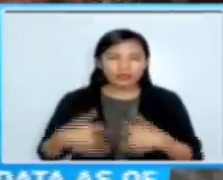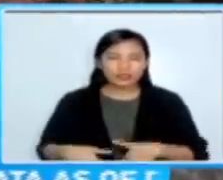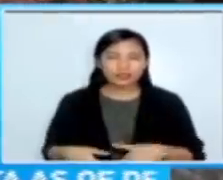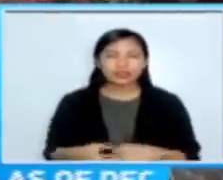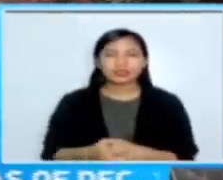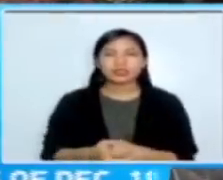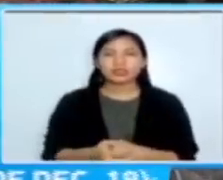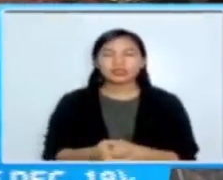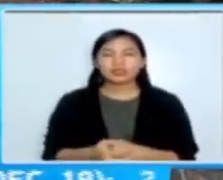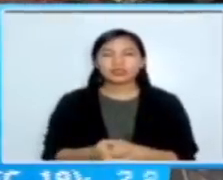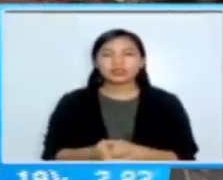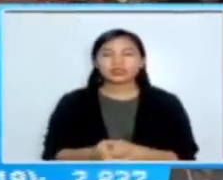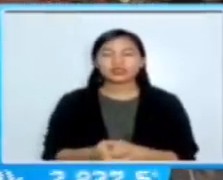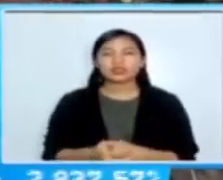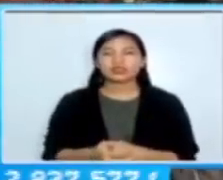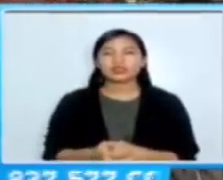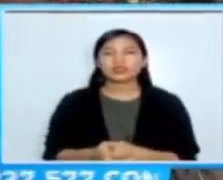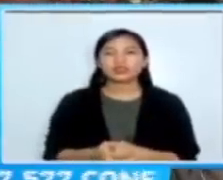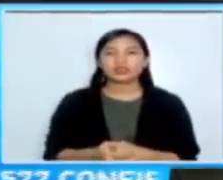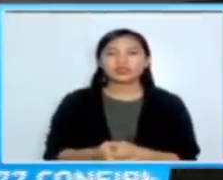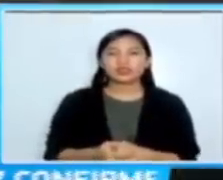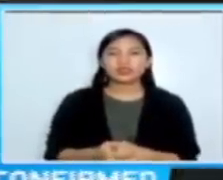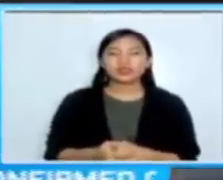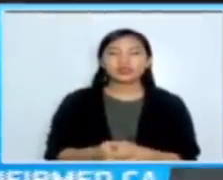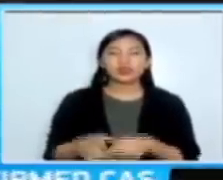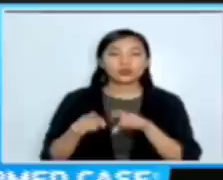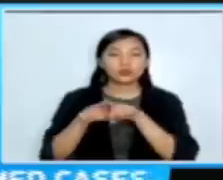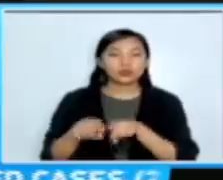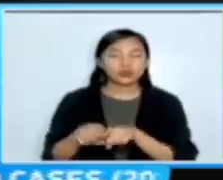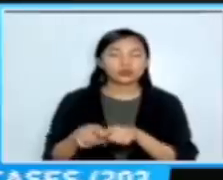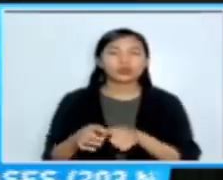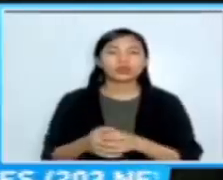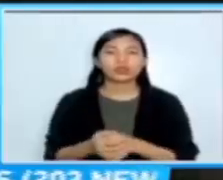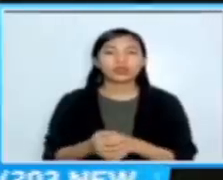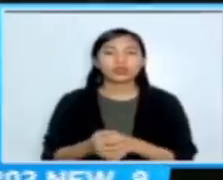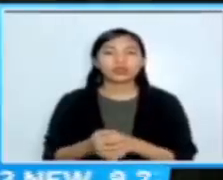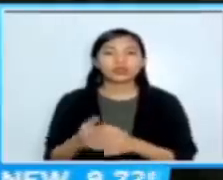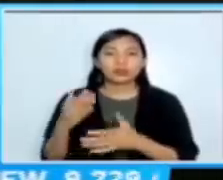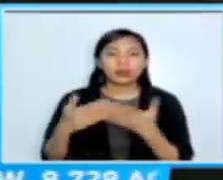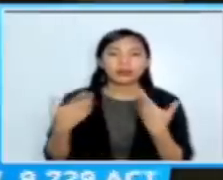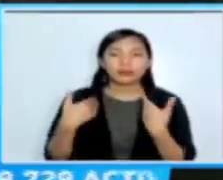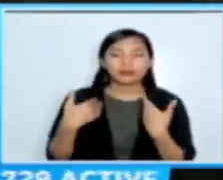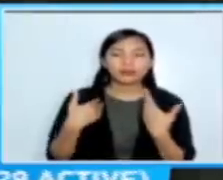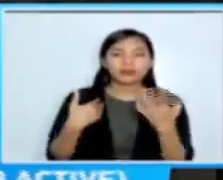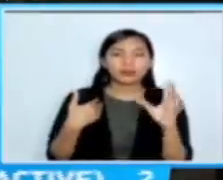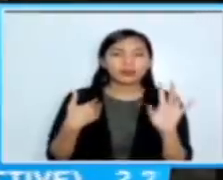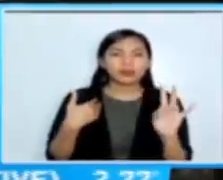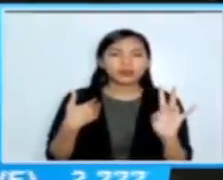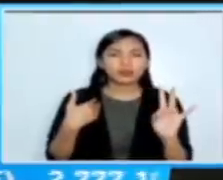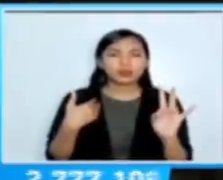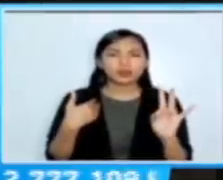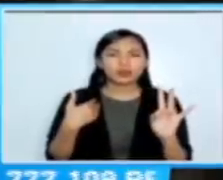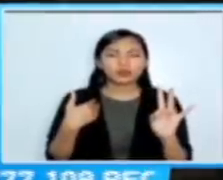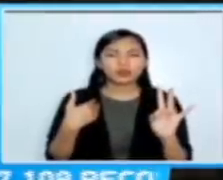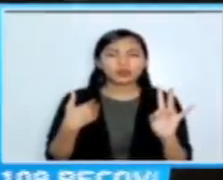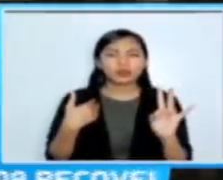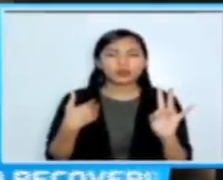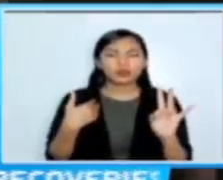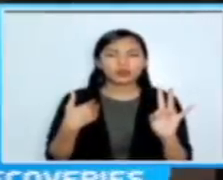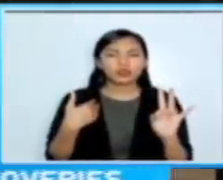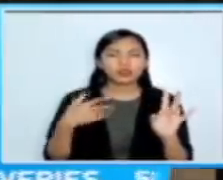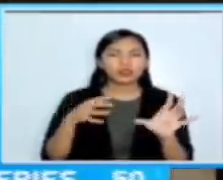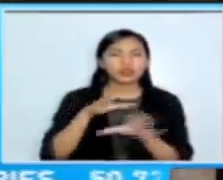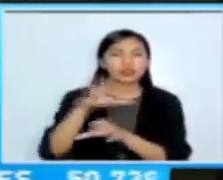heart attack, yung mga may existing illness na bumigay. Pito dito yung mga talagang natamaan, nahagupit ng